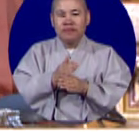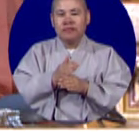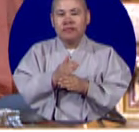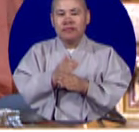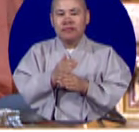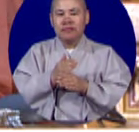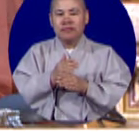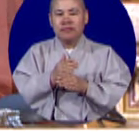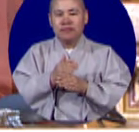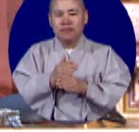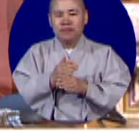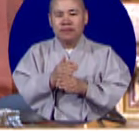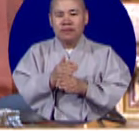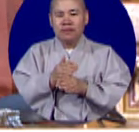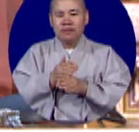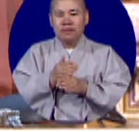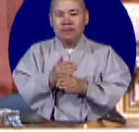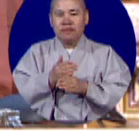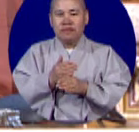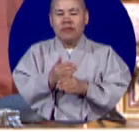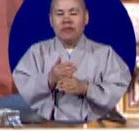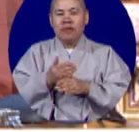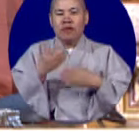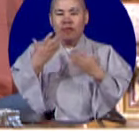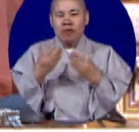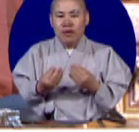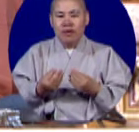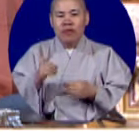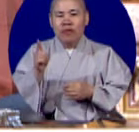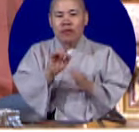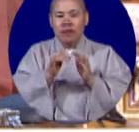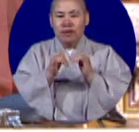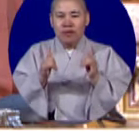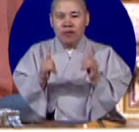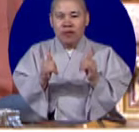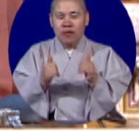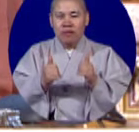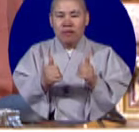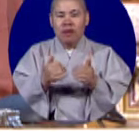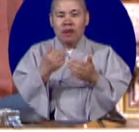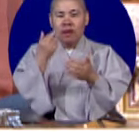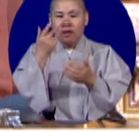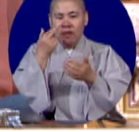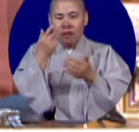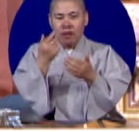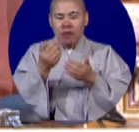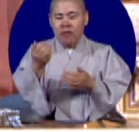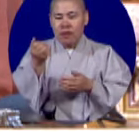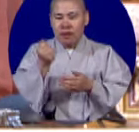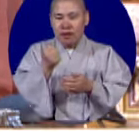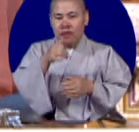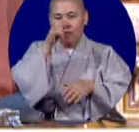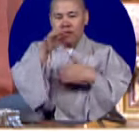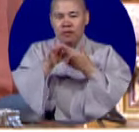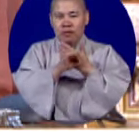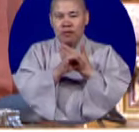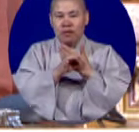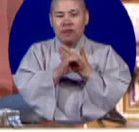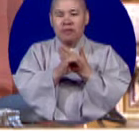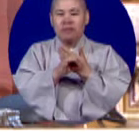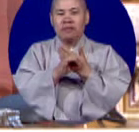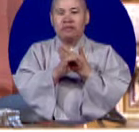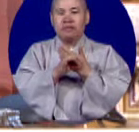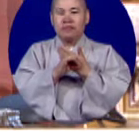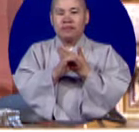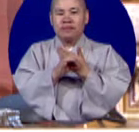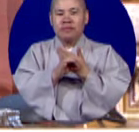집지명경에 비유하건대 어떤 사람이 밝은 거울을 딱 잡고 있으면 불기